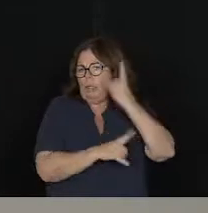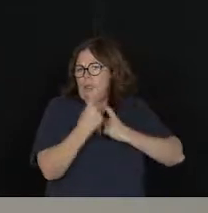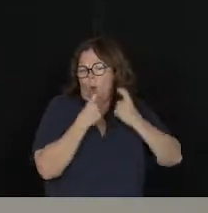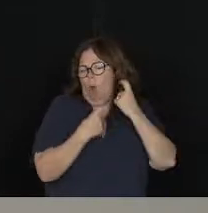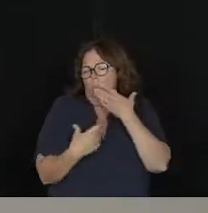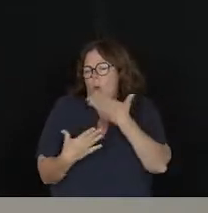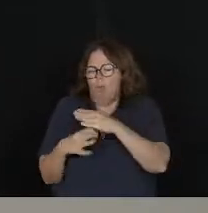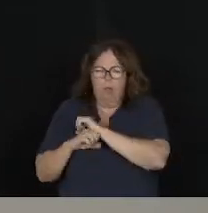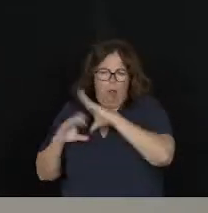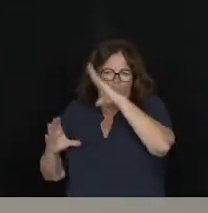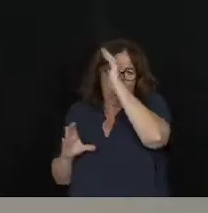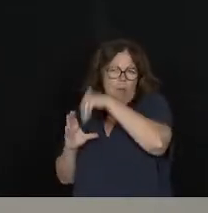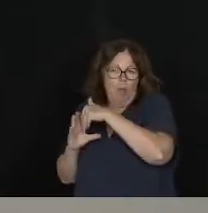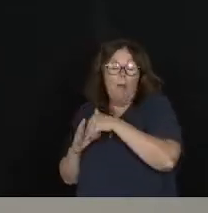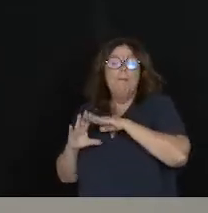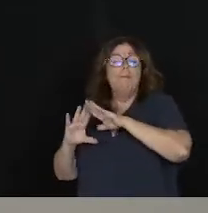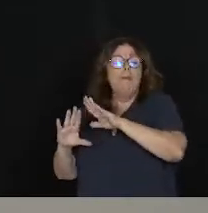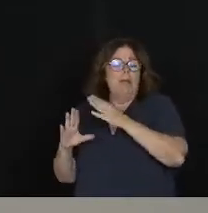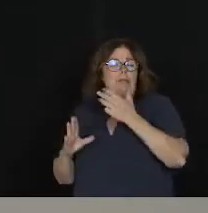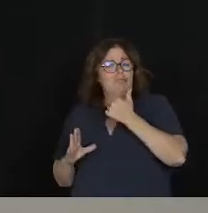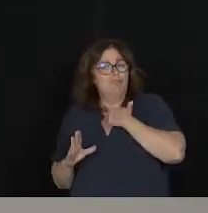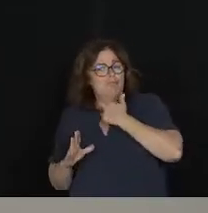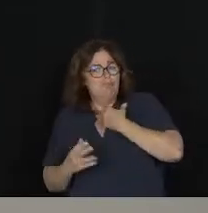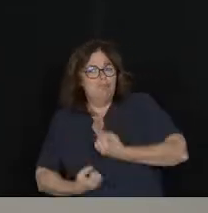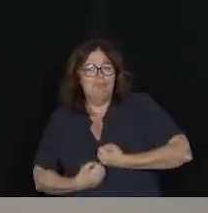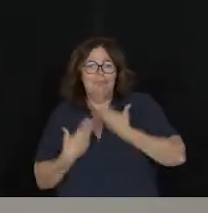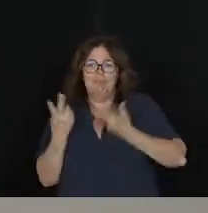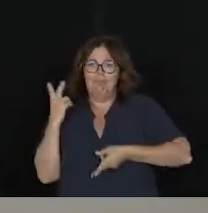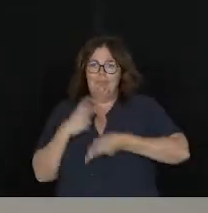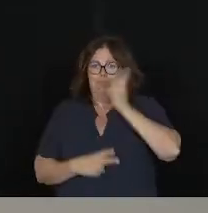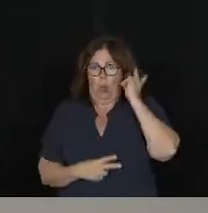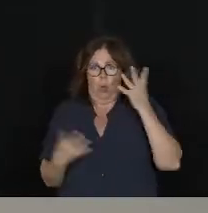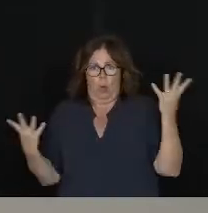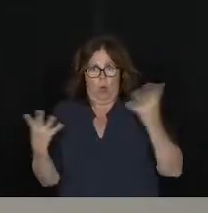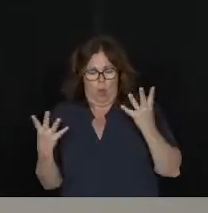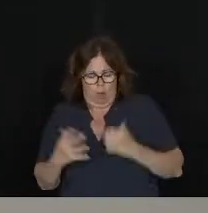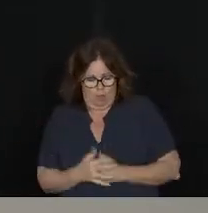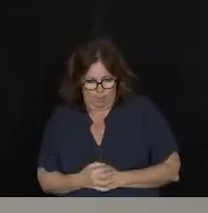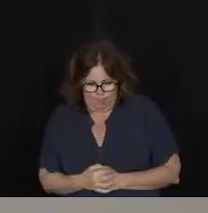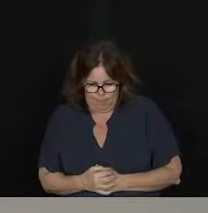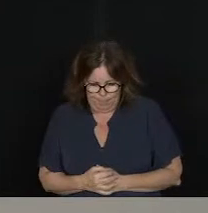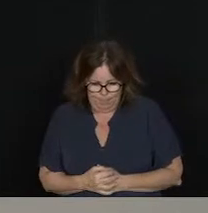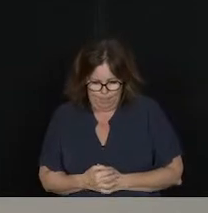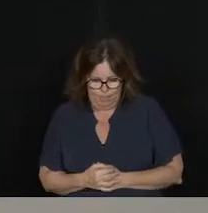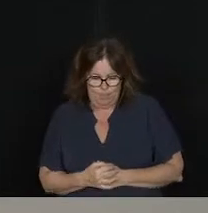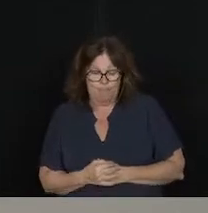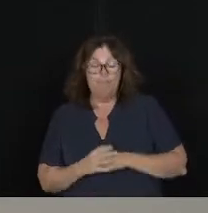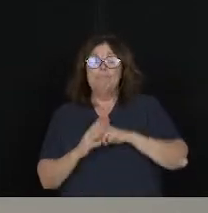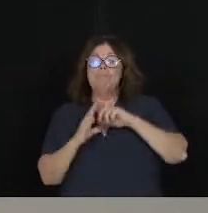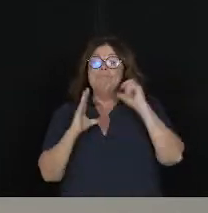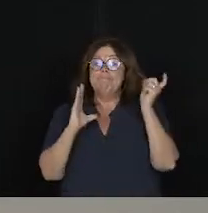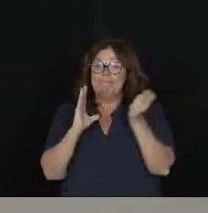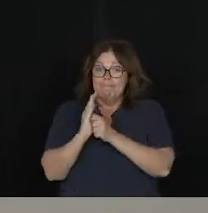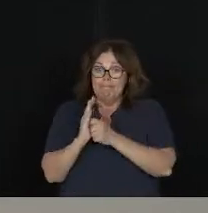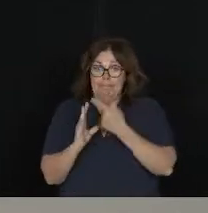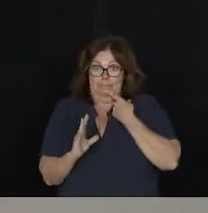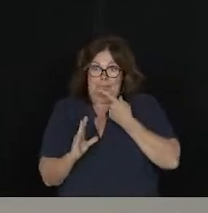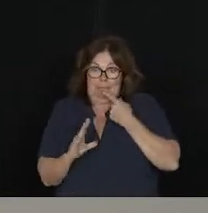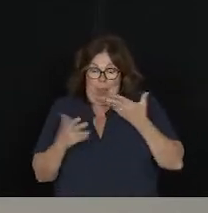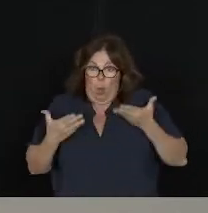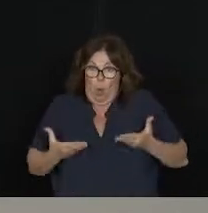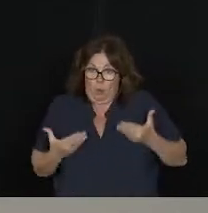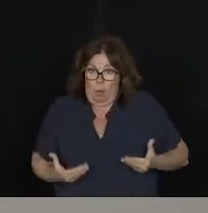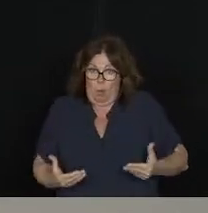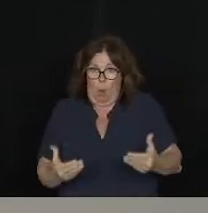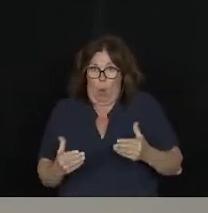choses. Toute la question commence à devenir vraiment importante au moment où on entre dans l'histoire contemporaine.